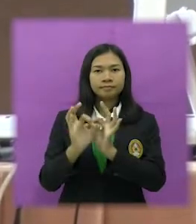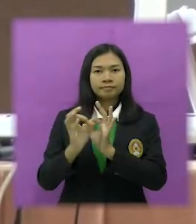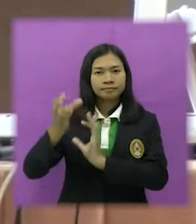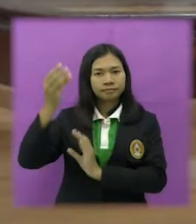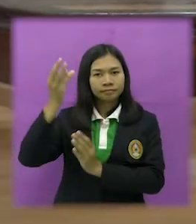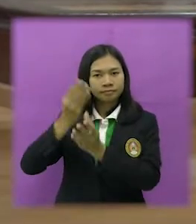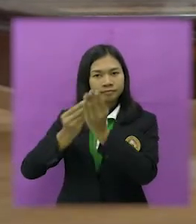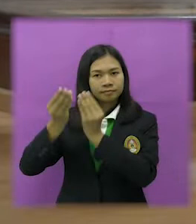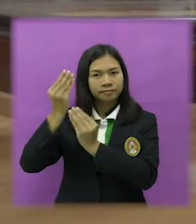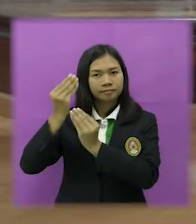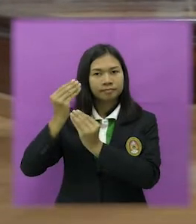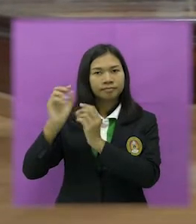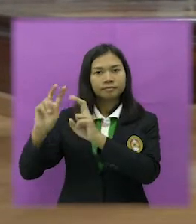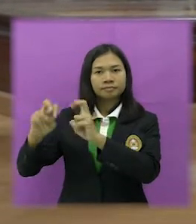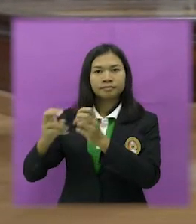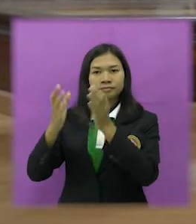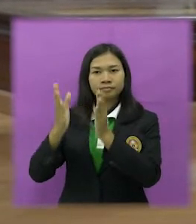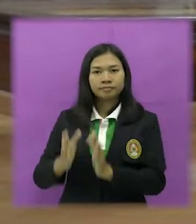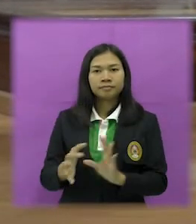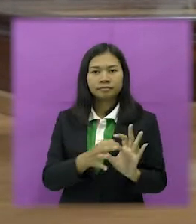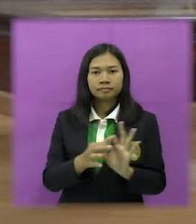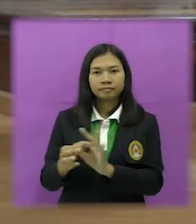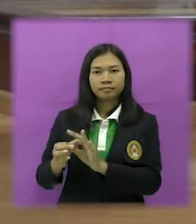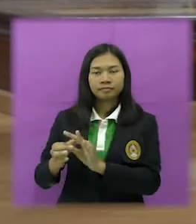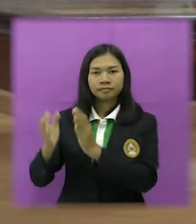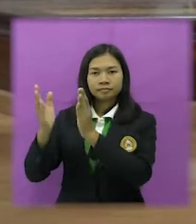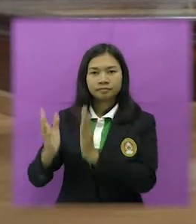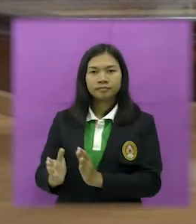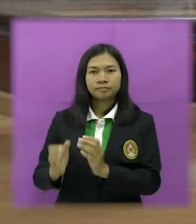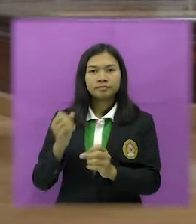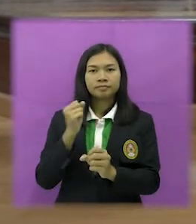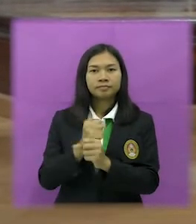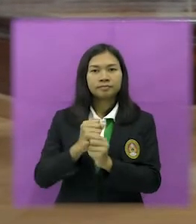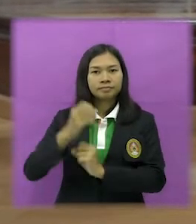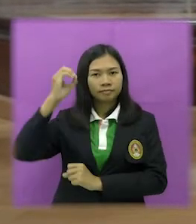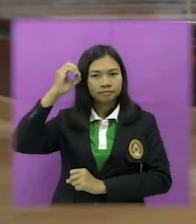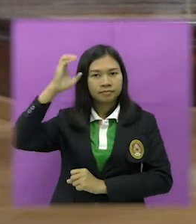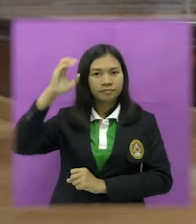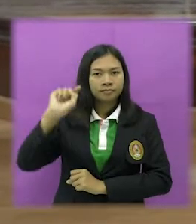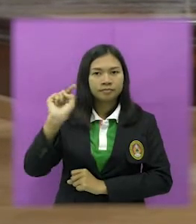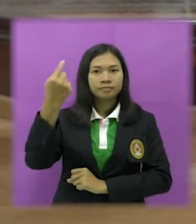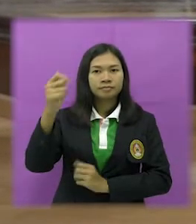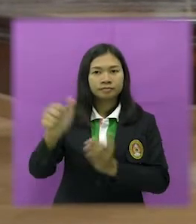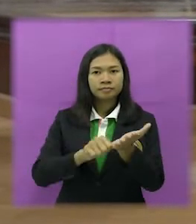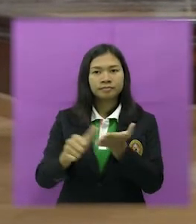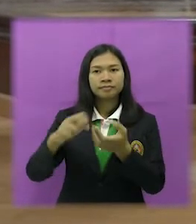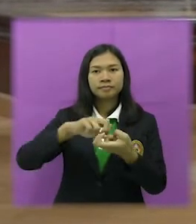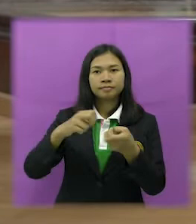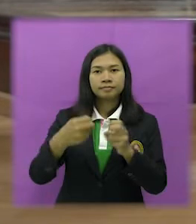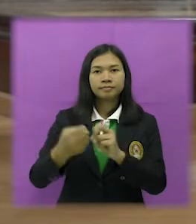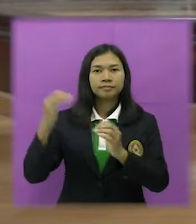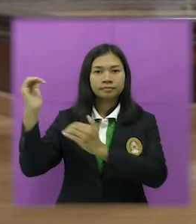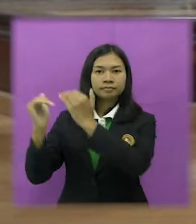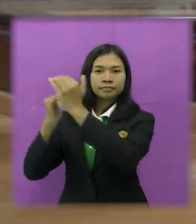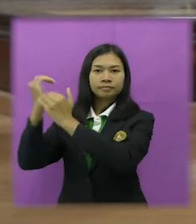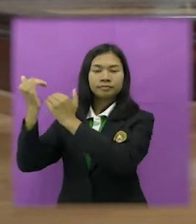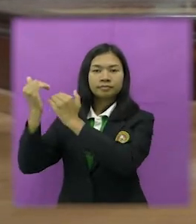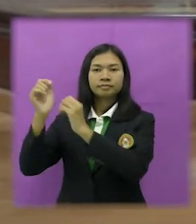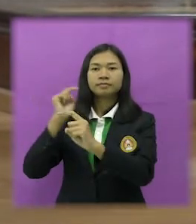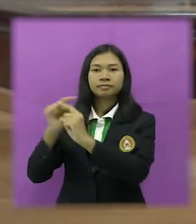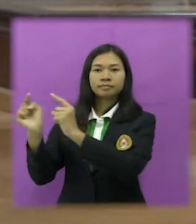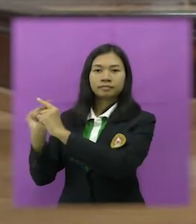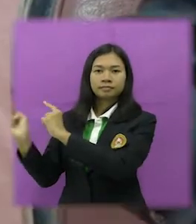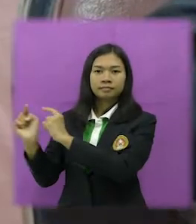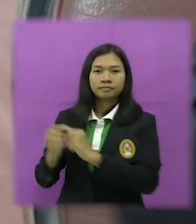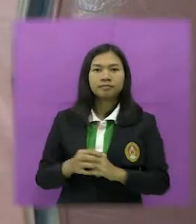ของการศึกษาวิจัยในคนหรือที่เกี่ยวกับคนในการที่จะสร้างองค์ความรู้ใหม่เพื่อแก้ไขปัญหาหรือพัฒนางานด้าน